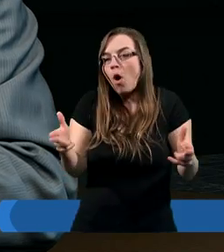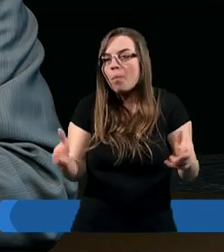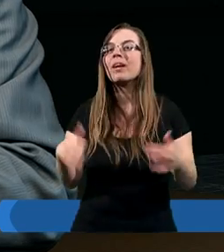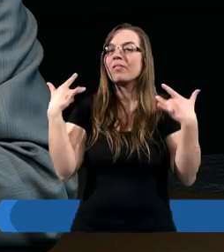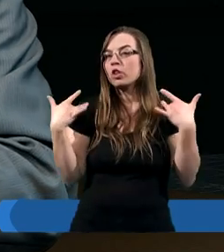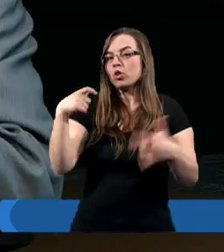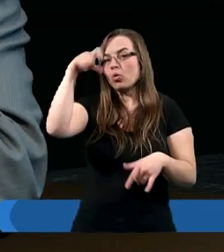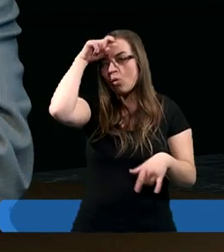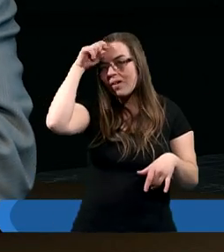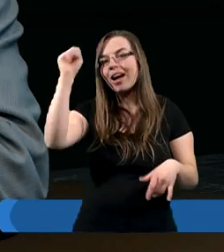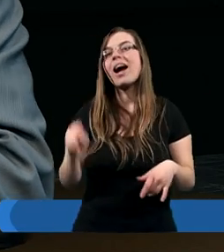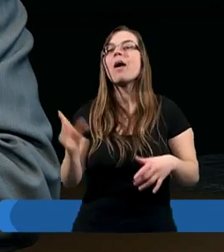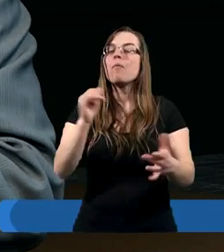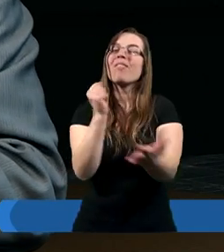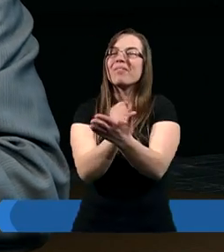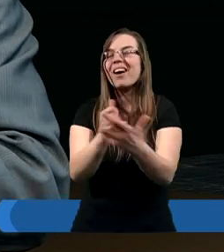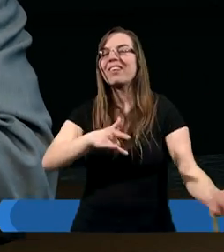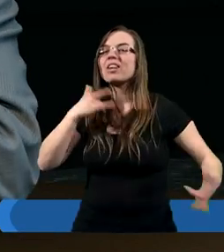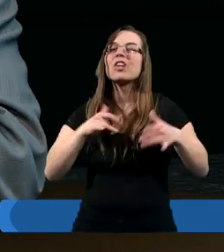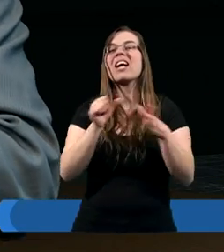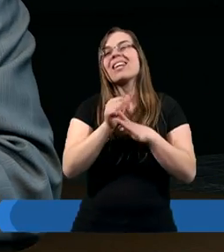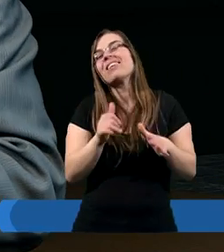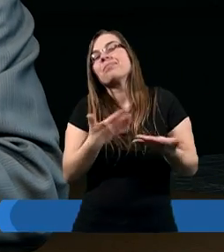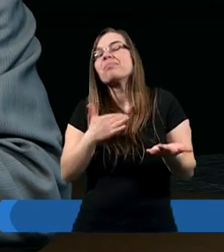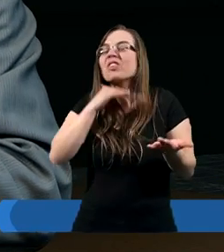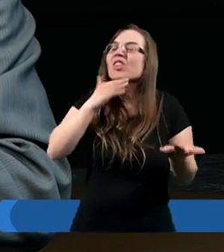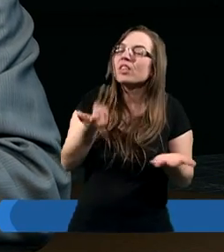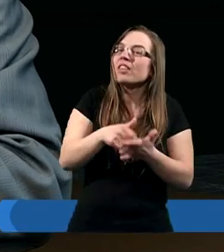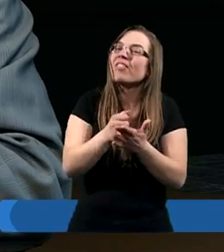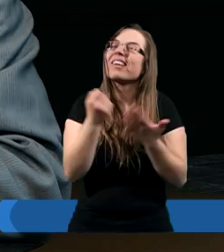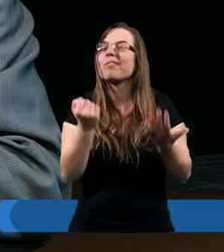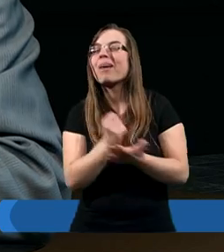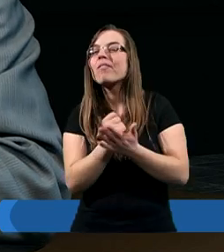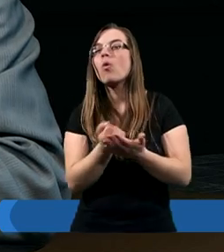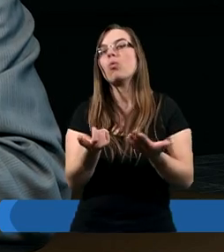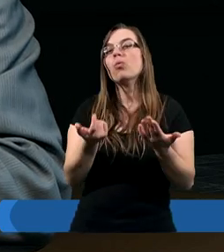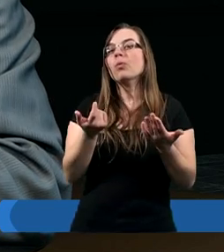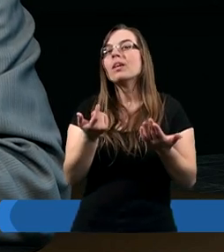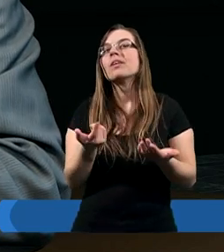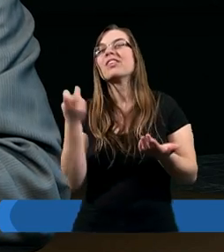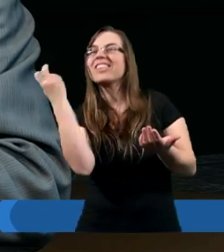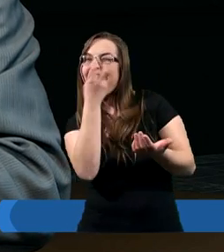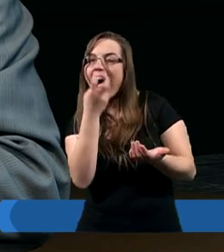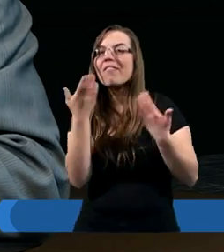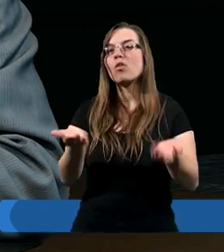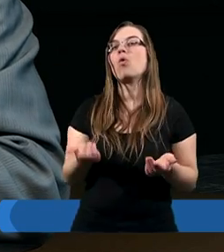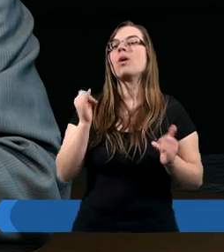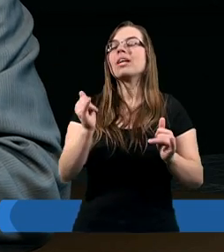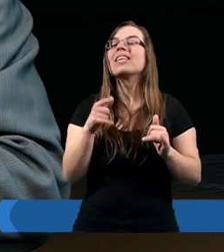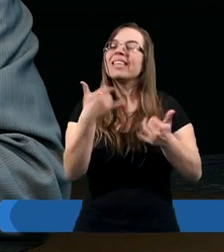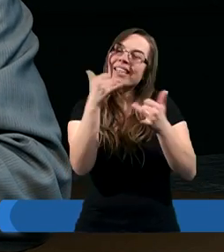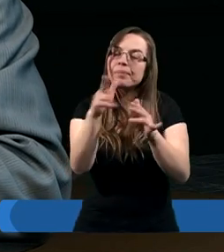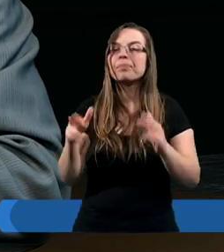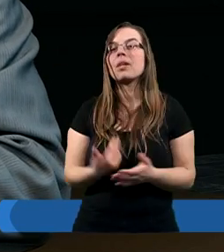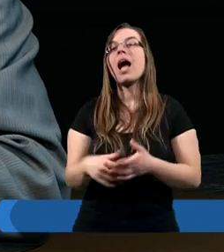życiu człowieka, bo sprawa cierpienia w doświadczeniach jest ciekawa i myślę dotyka każdego,